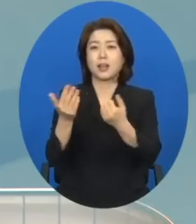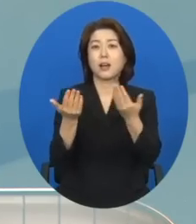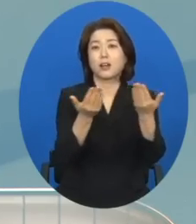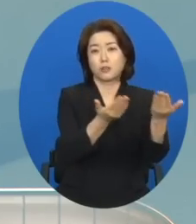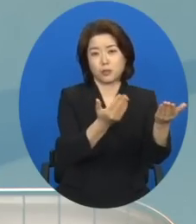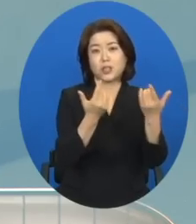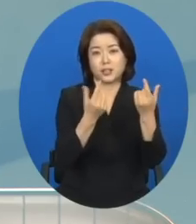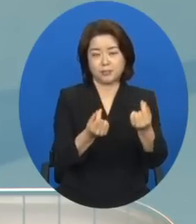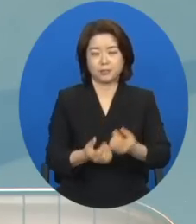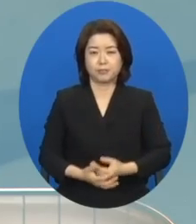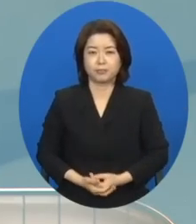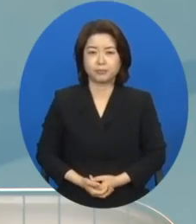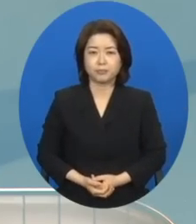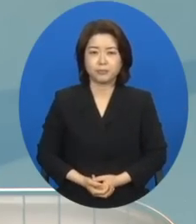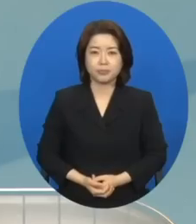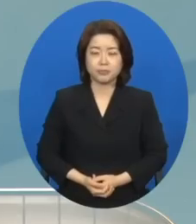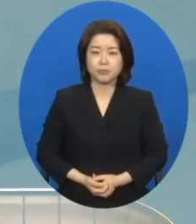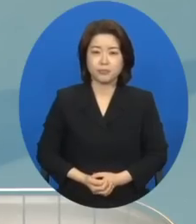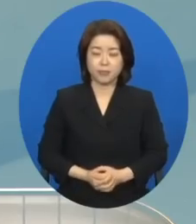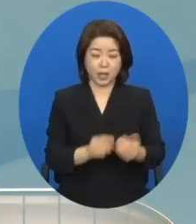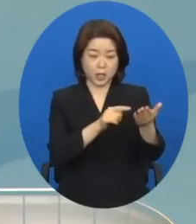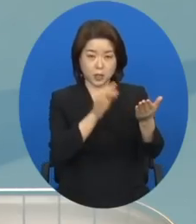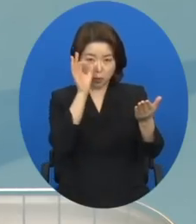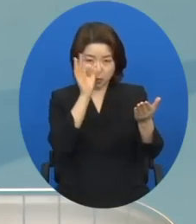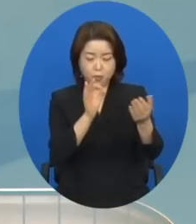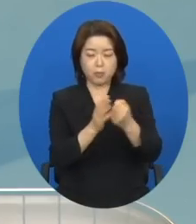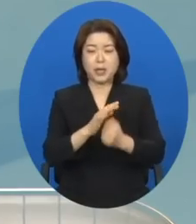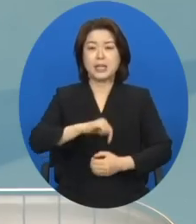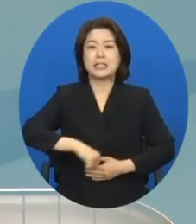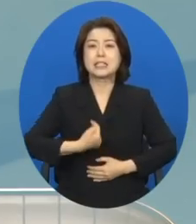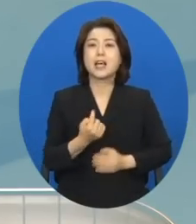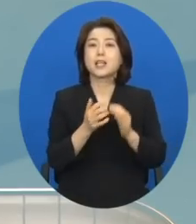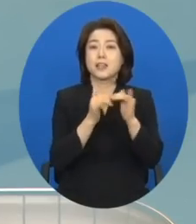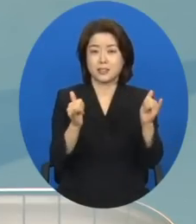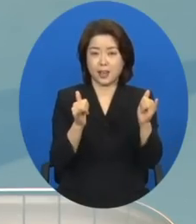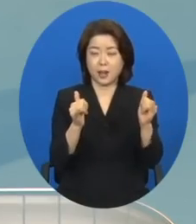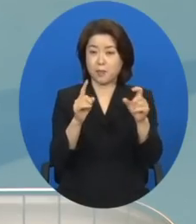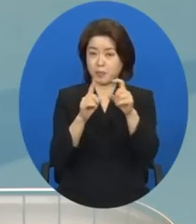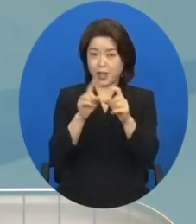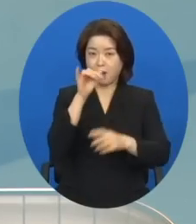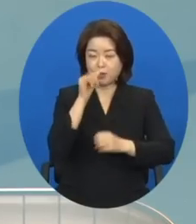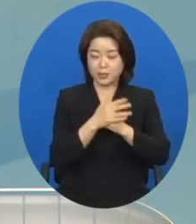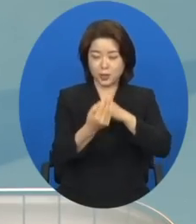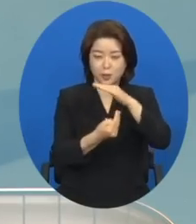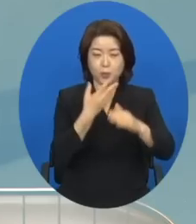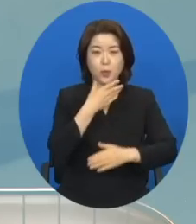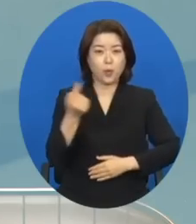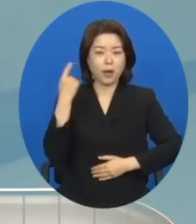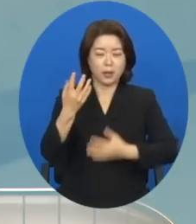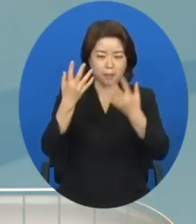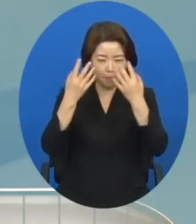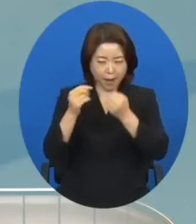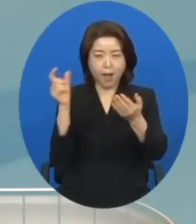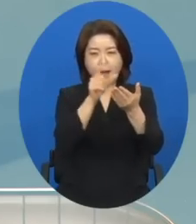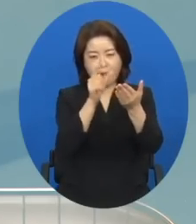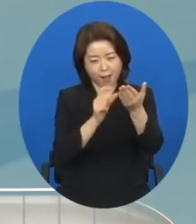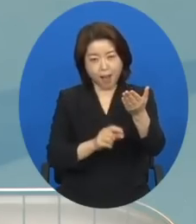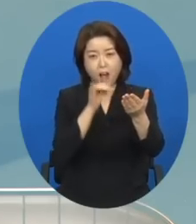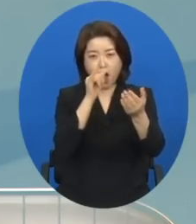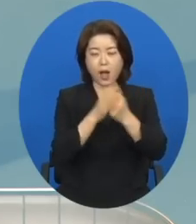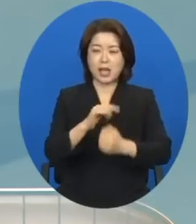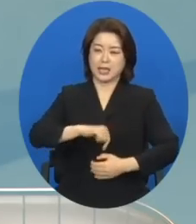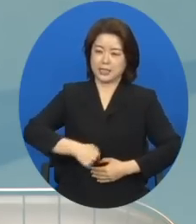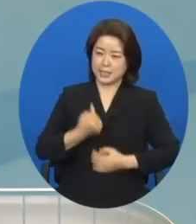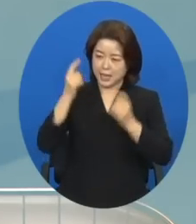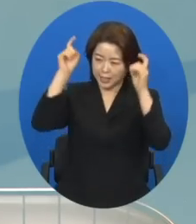거예요. 여기 보면 자기의 사람들이란 표현도 나옵니다. 요한복음에 자주 등장하는 표현이에요. 자기의